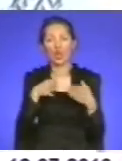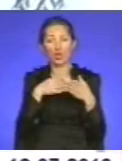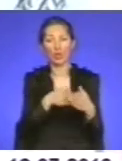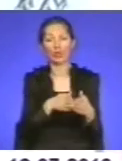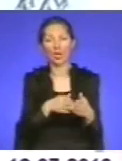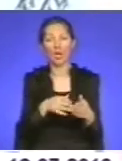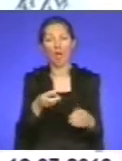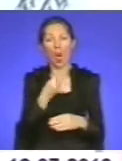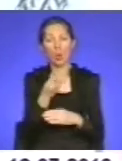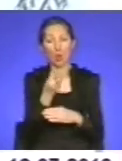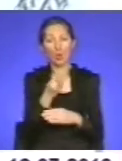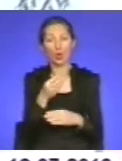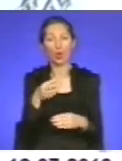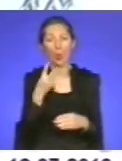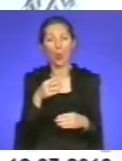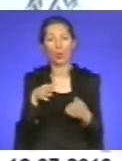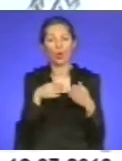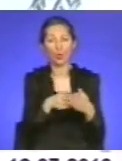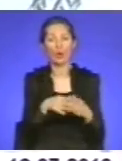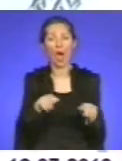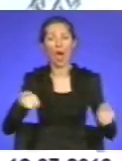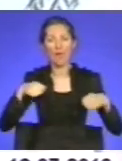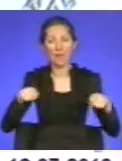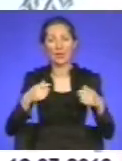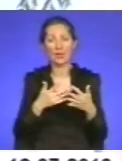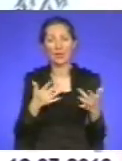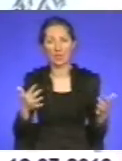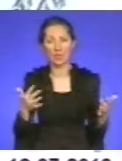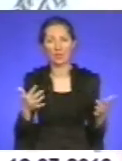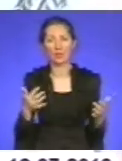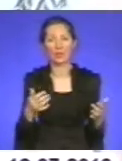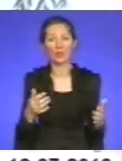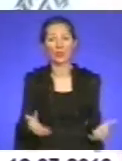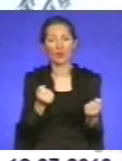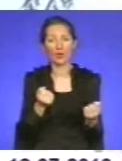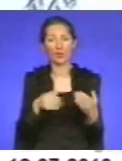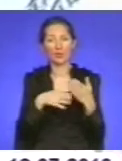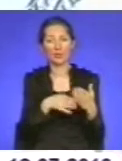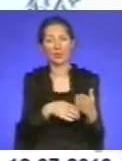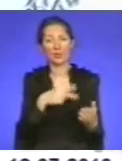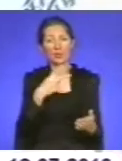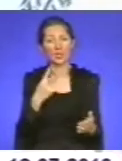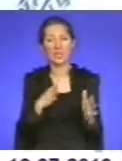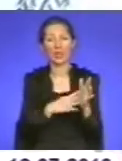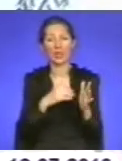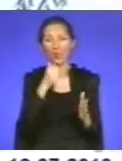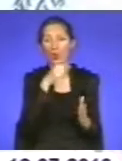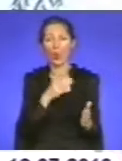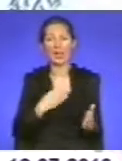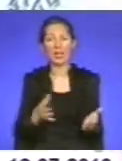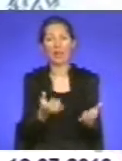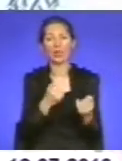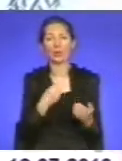мотор до моточовна, і весла, і ще деякі рятувальні засоби. І з 2009 року ми не отримали